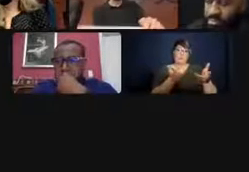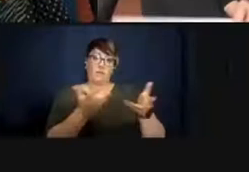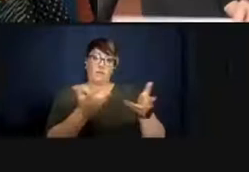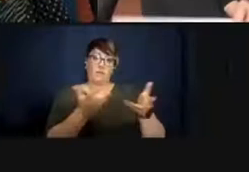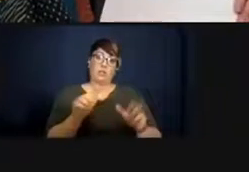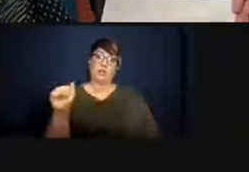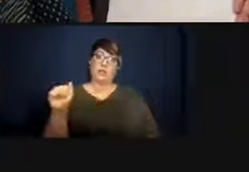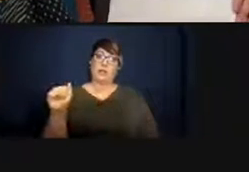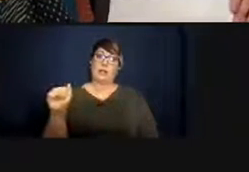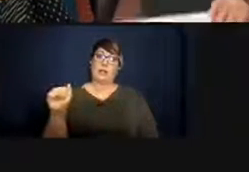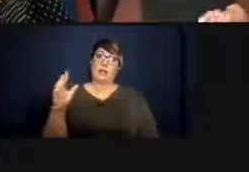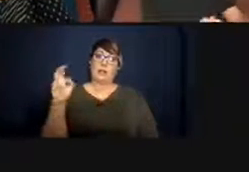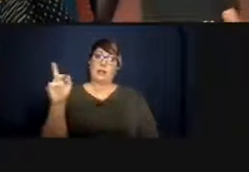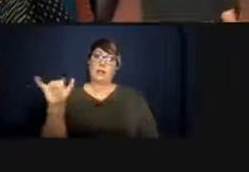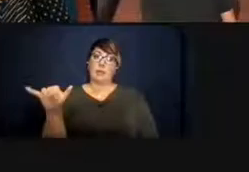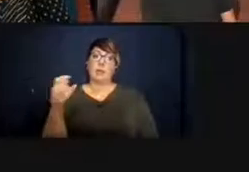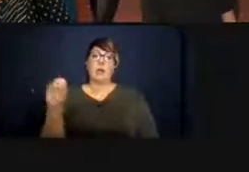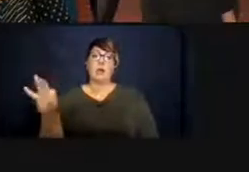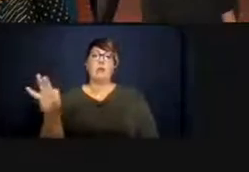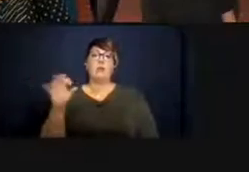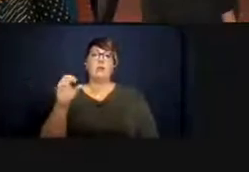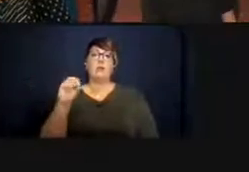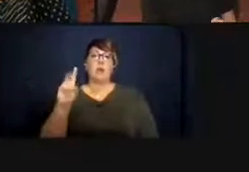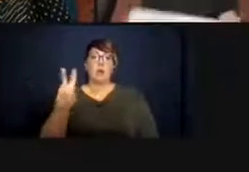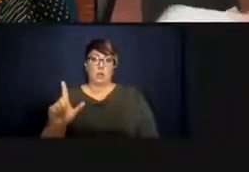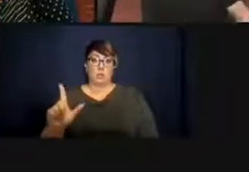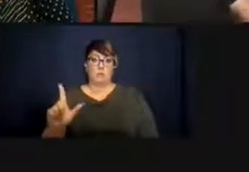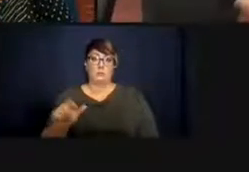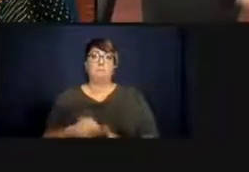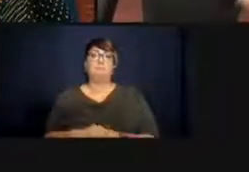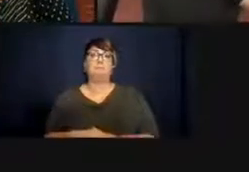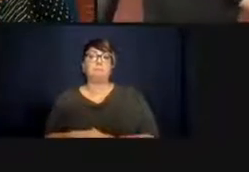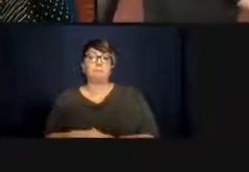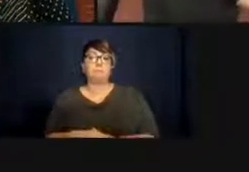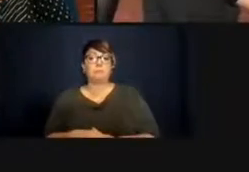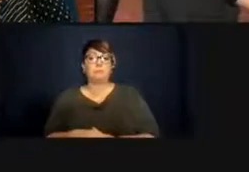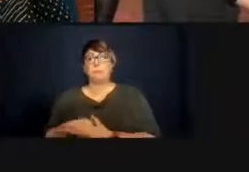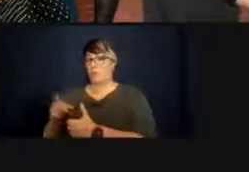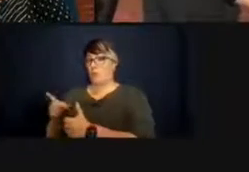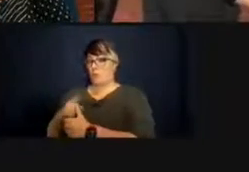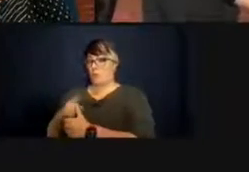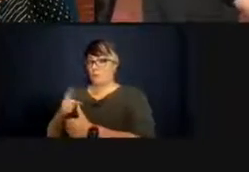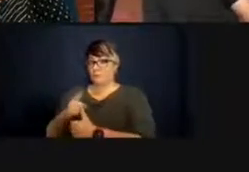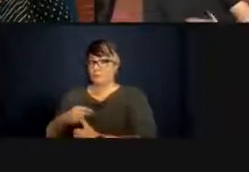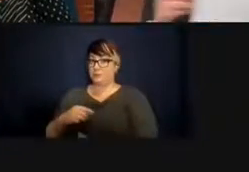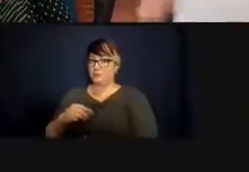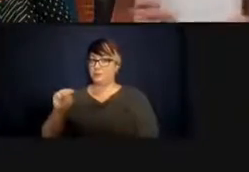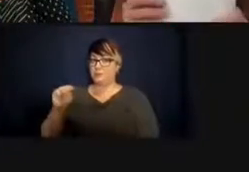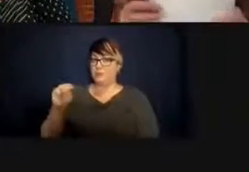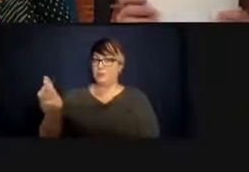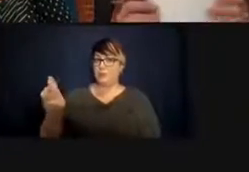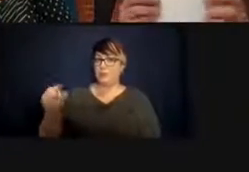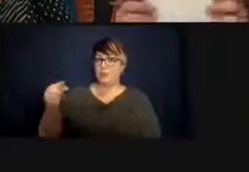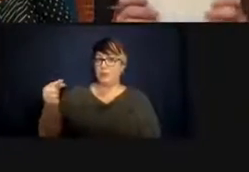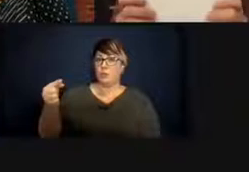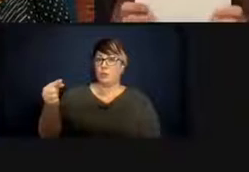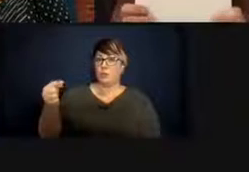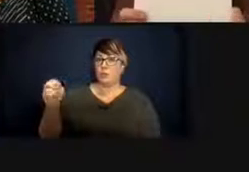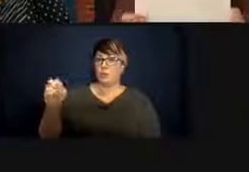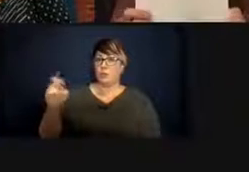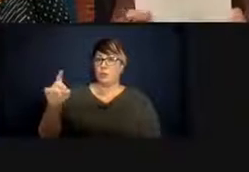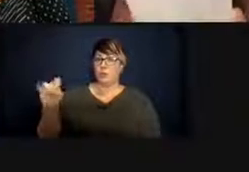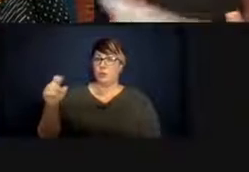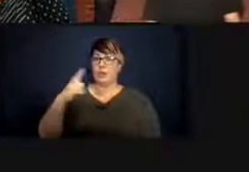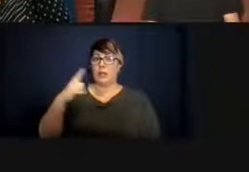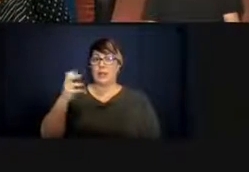والمضي قدما. دكتور بوليو ننهي هنا. حسنا، لدينا بعض من النقاط المهمة هنا،